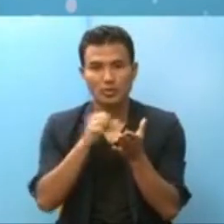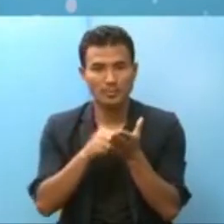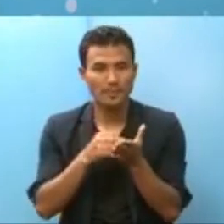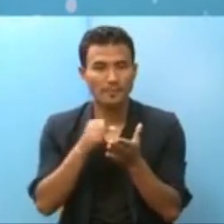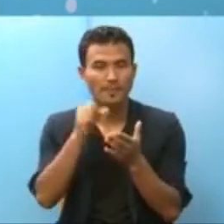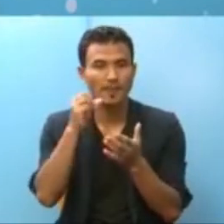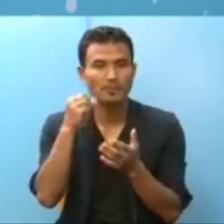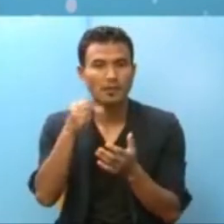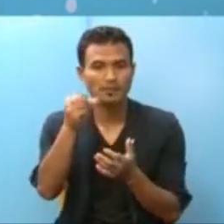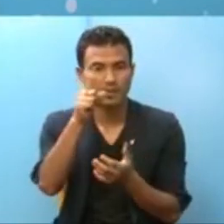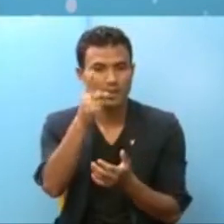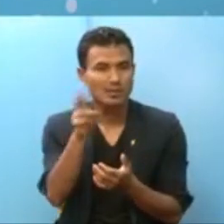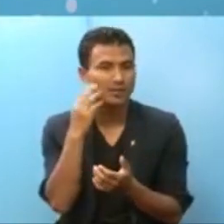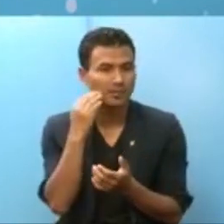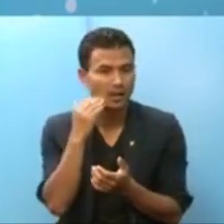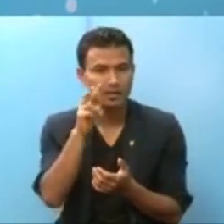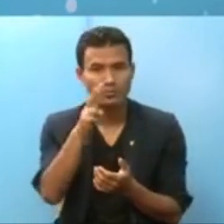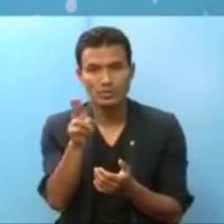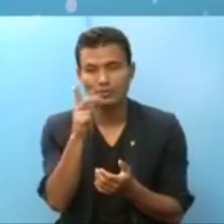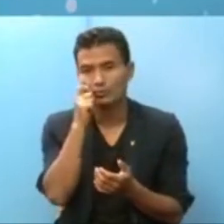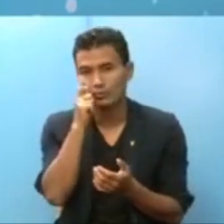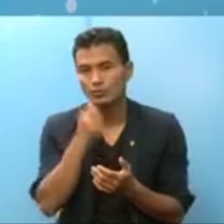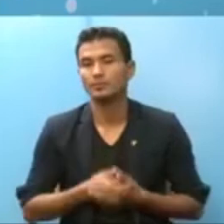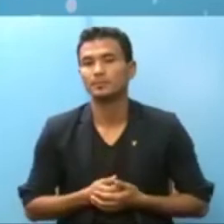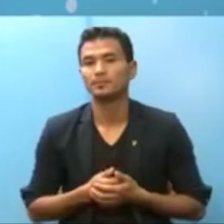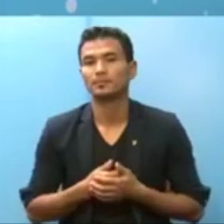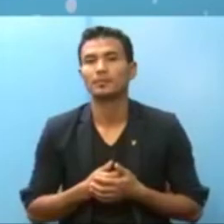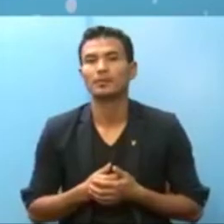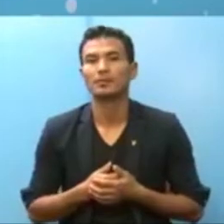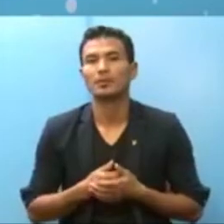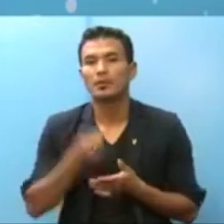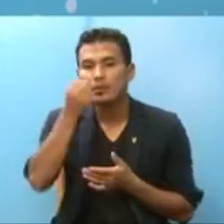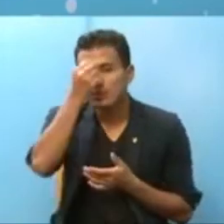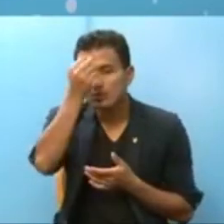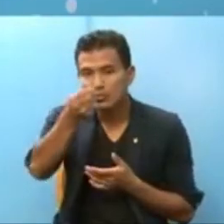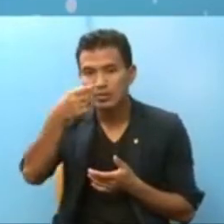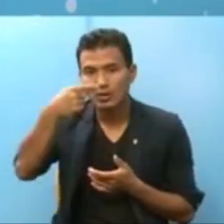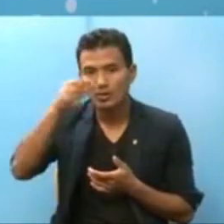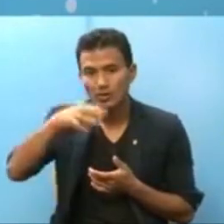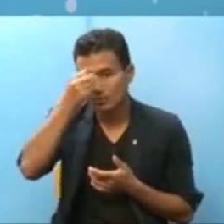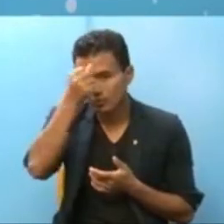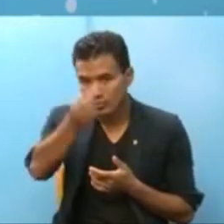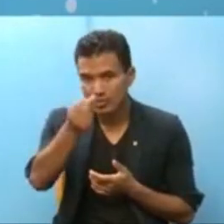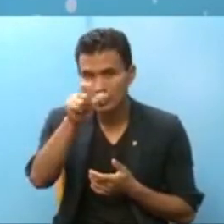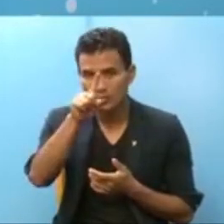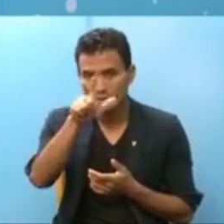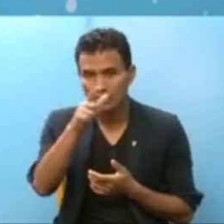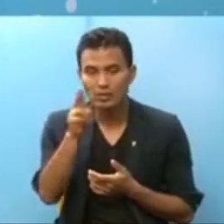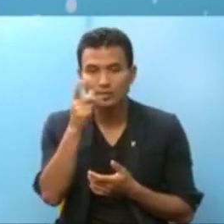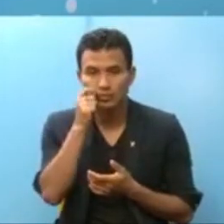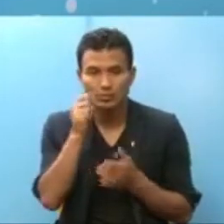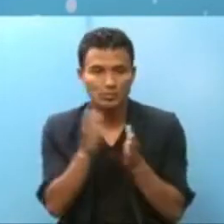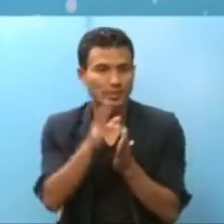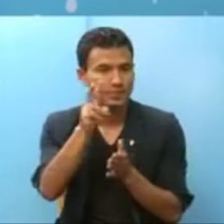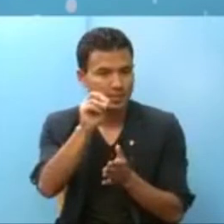परवतक एक जना महिलार दुई जना पुरुष्ट पुरुब नवल पराजी का सत्र जना पुरुष्ट गरी